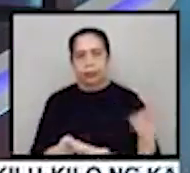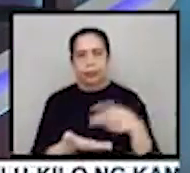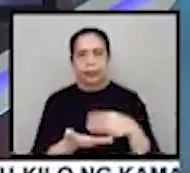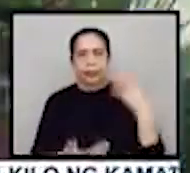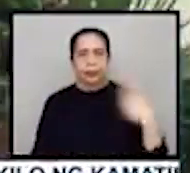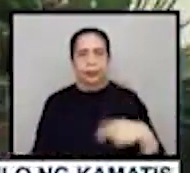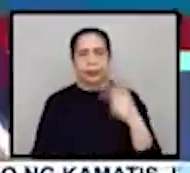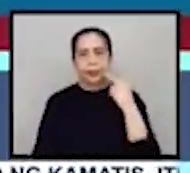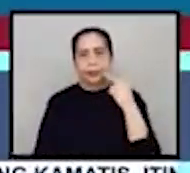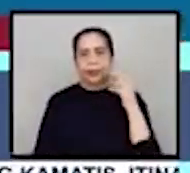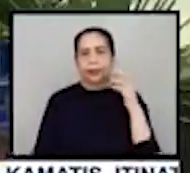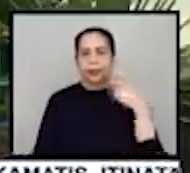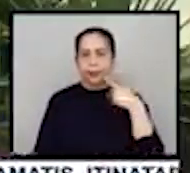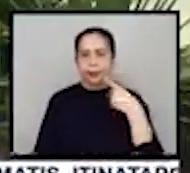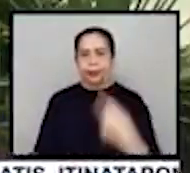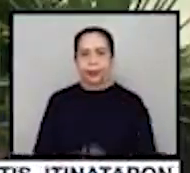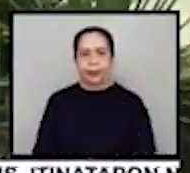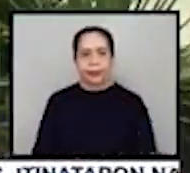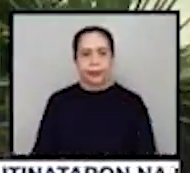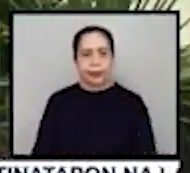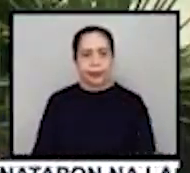Clazel.